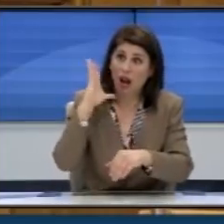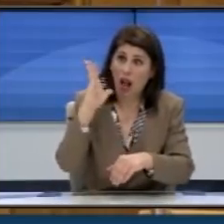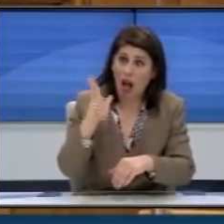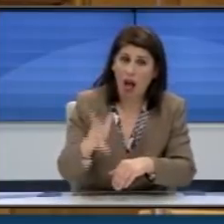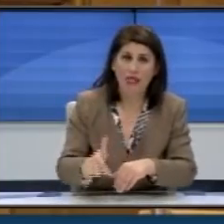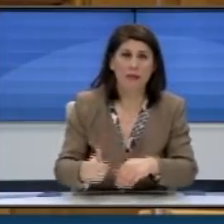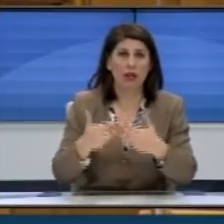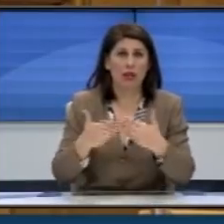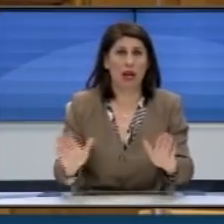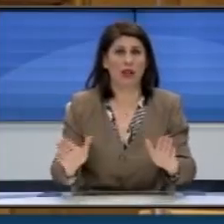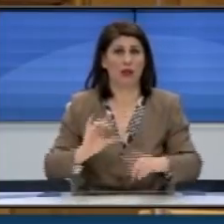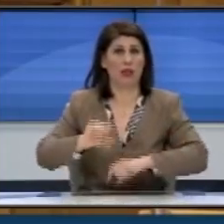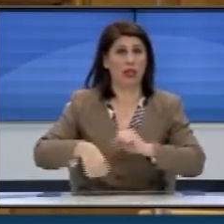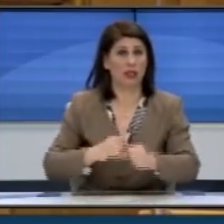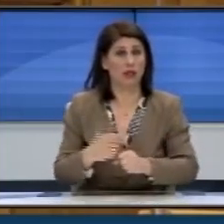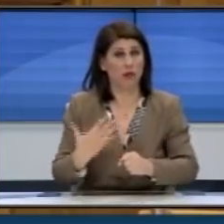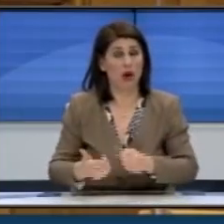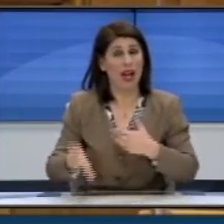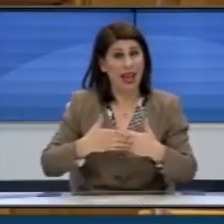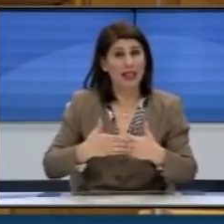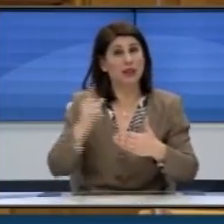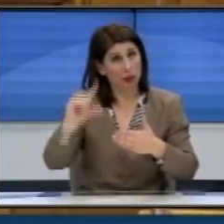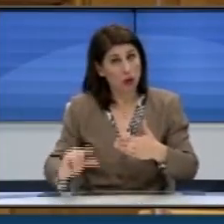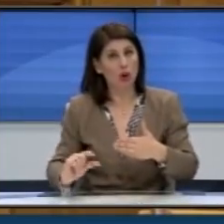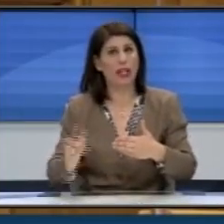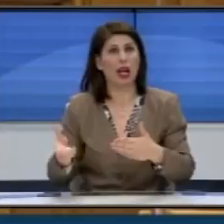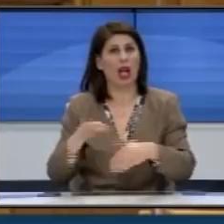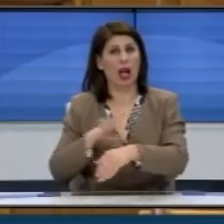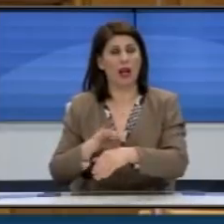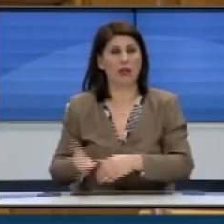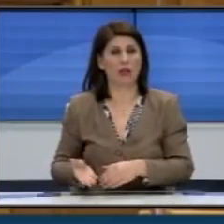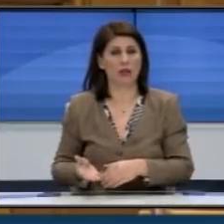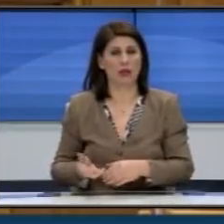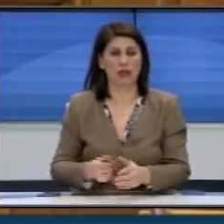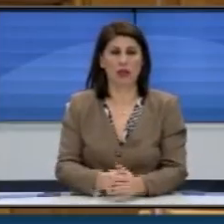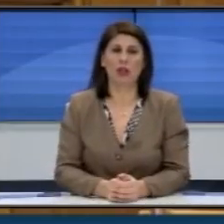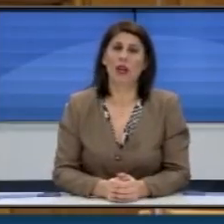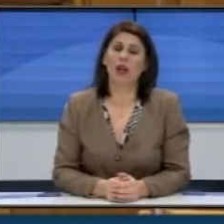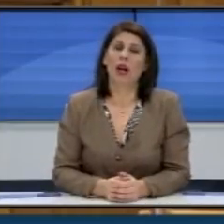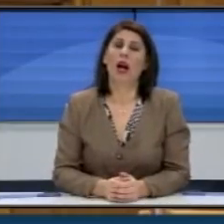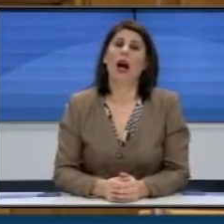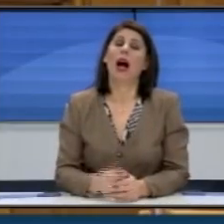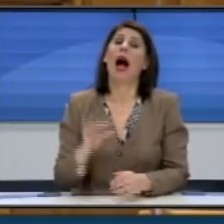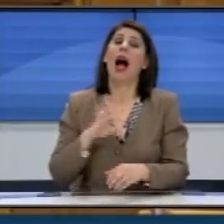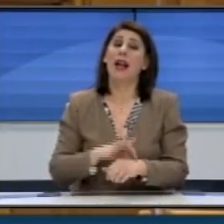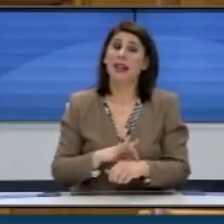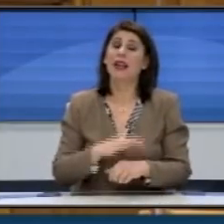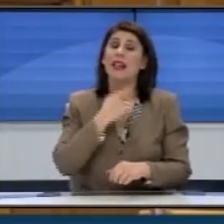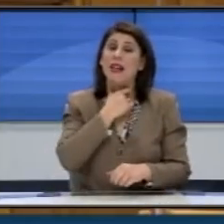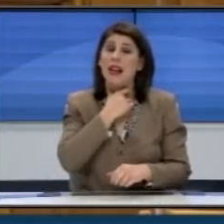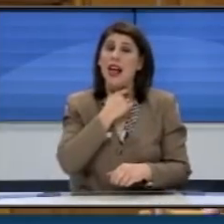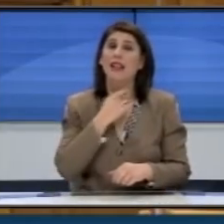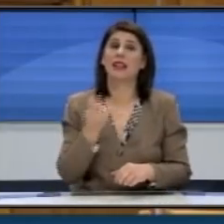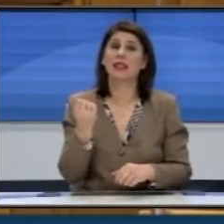καθημερινά να ανοίγουν δραστηριότητες που έκλεισαν με πολύ λιγότερα. Οι ανάγκες της οικονομίας σας επιβάλλουν